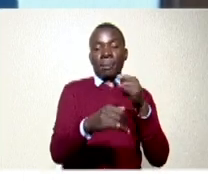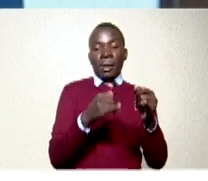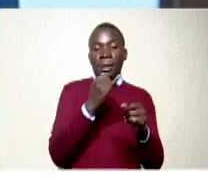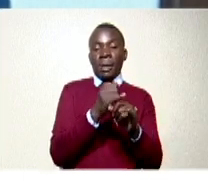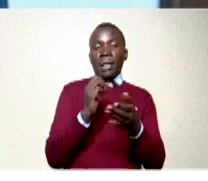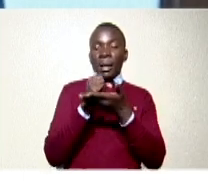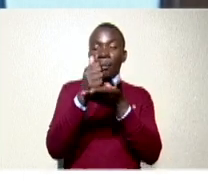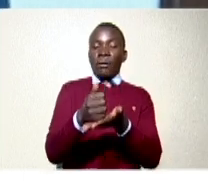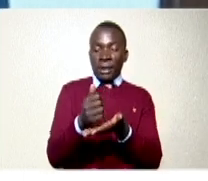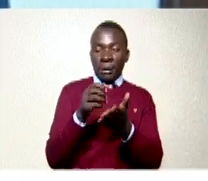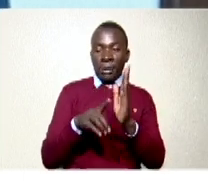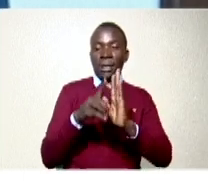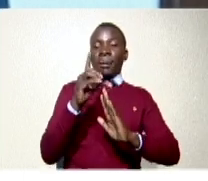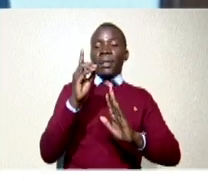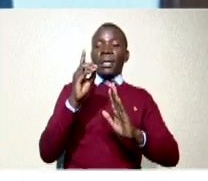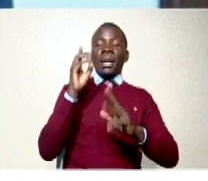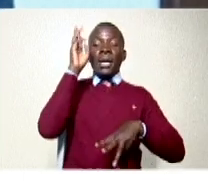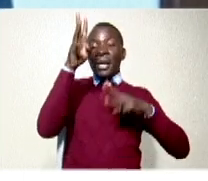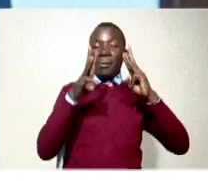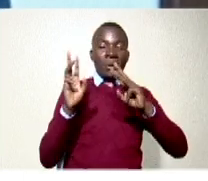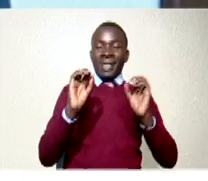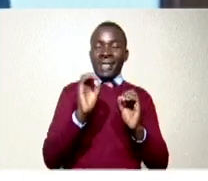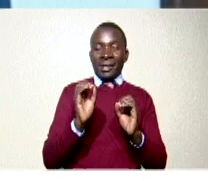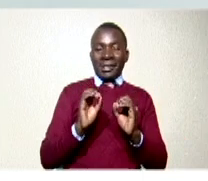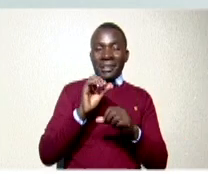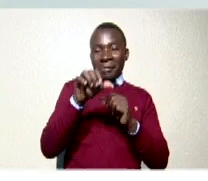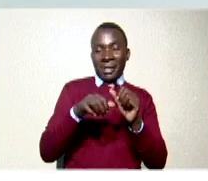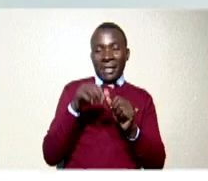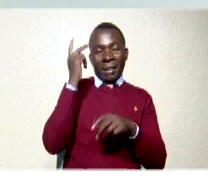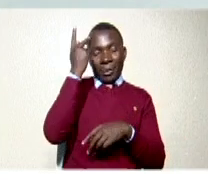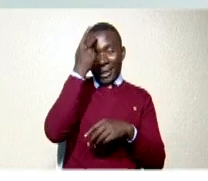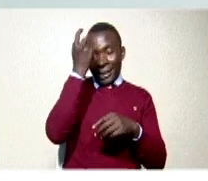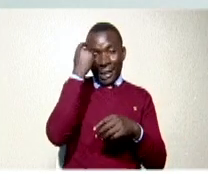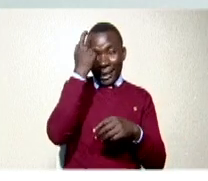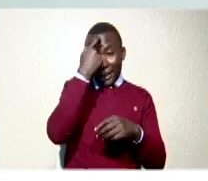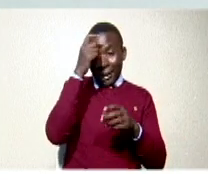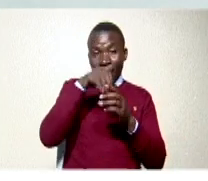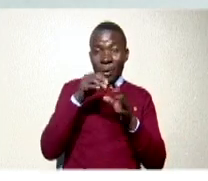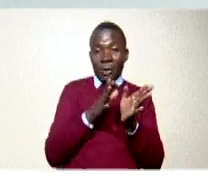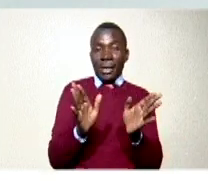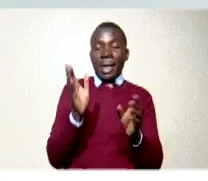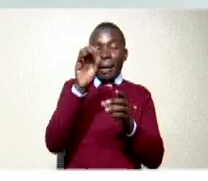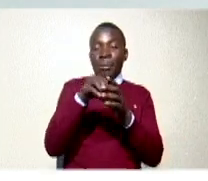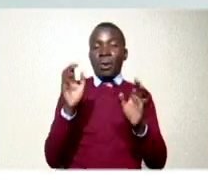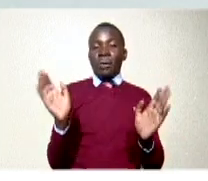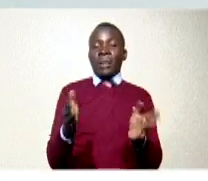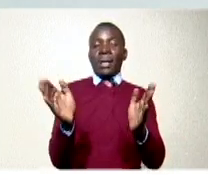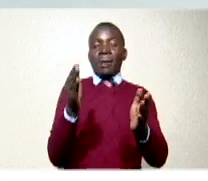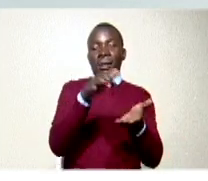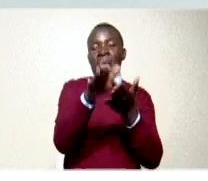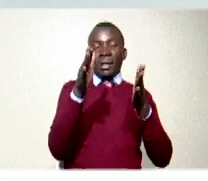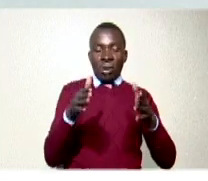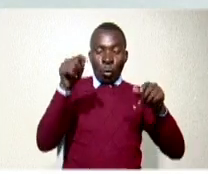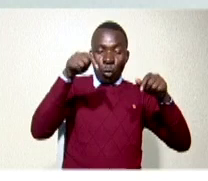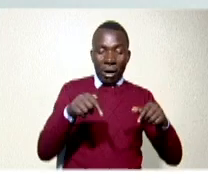afasha n'iryo terambere nta mpungenge rero dufite rwose muri politiki ya leta muri rusange harimo gushishikariza abashoramari yaba uwo hano yaba